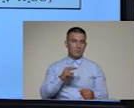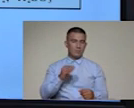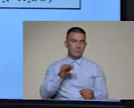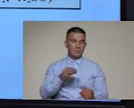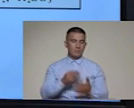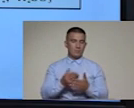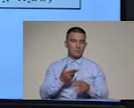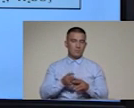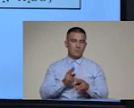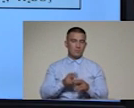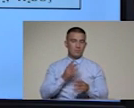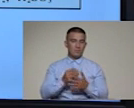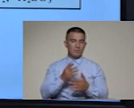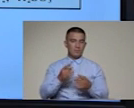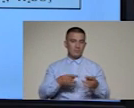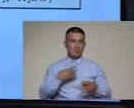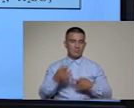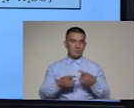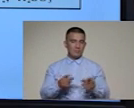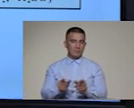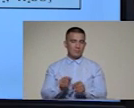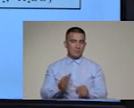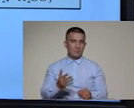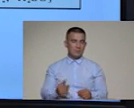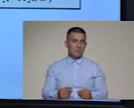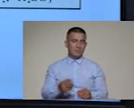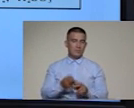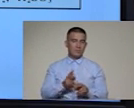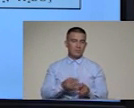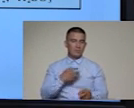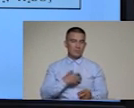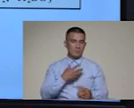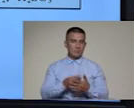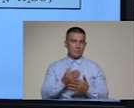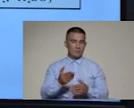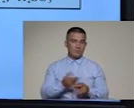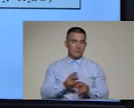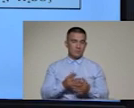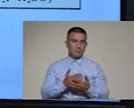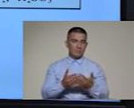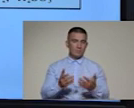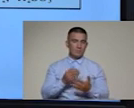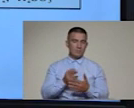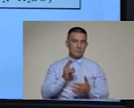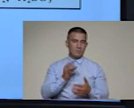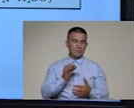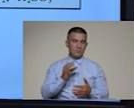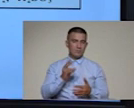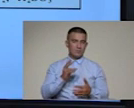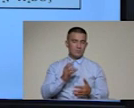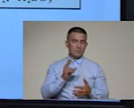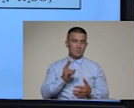bilan reaksiyaga kirishadi. Hamda quyidagicha asoslik va kislotalik xossasini namoyon